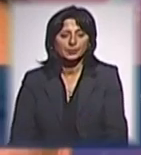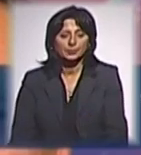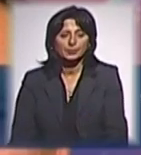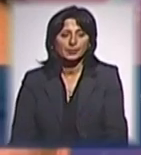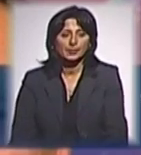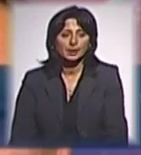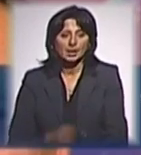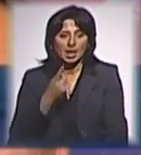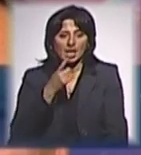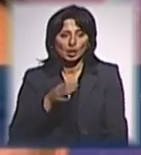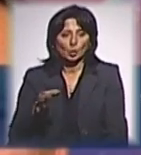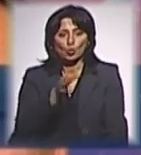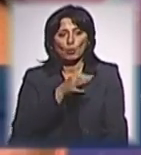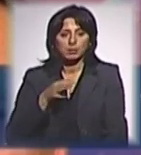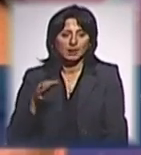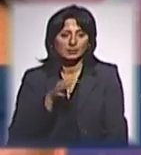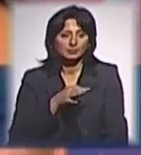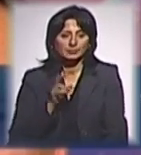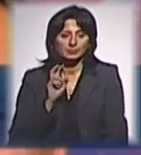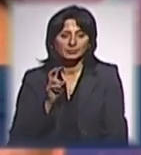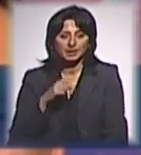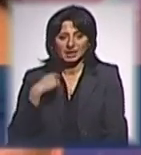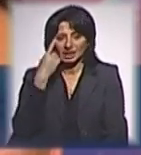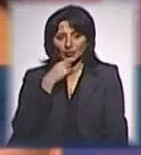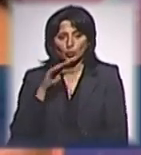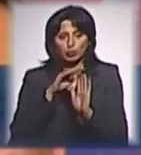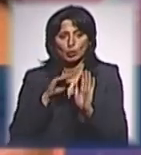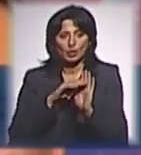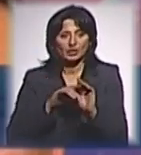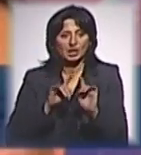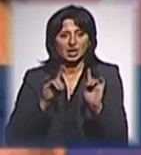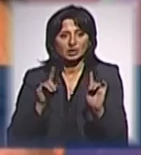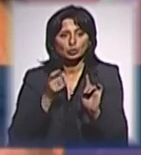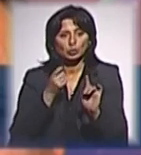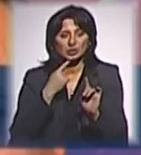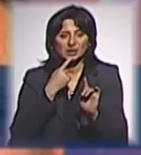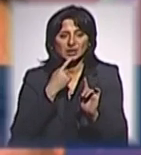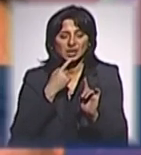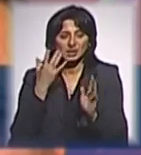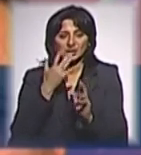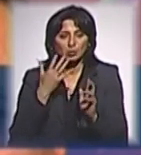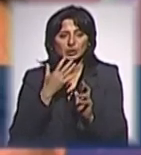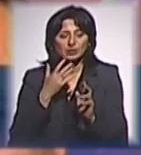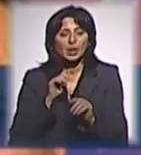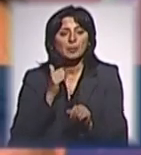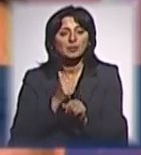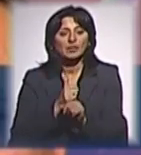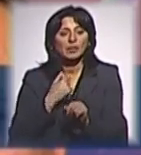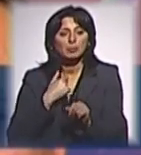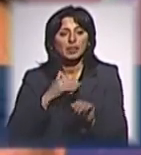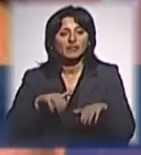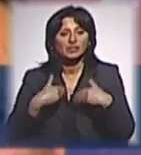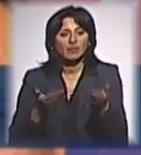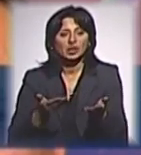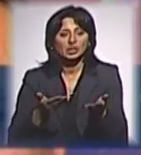ბატონო, ერთი უბნის მასშტაბით გარკვეული ინდივიდუალური პროგრამა ან განსაკუთრებული პროგრამა ცოტა ძნელი წარმოსადგენია, მაგრამ რაც თავარია, მე